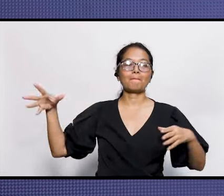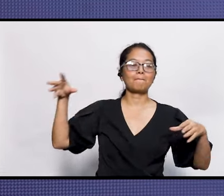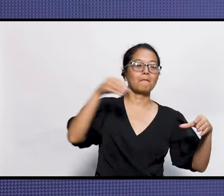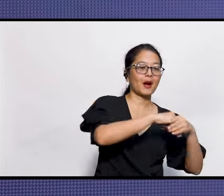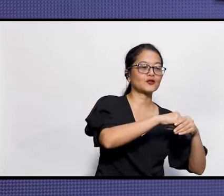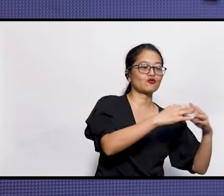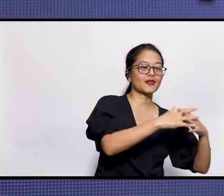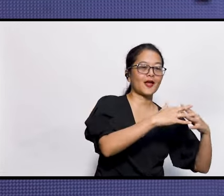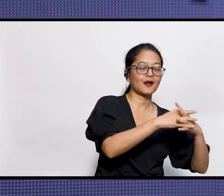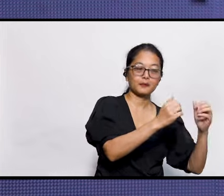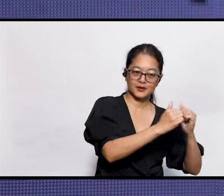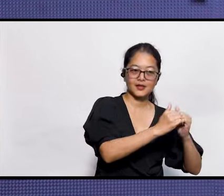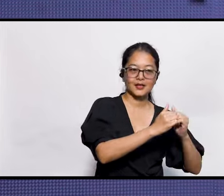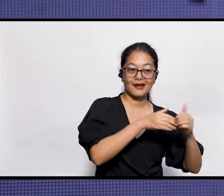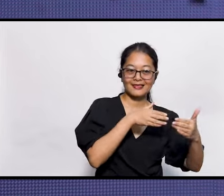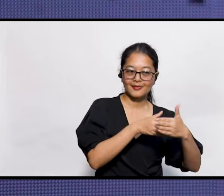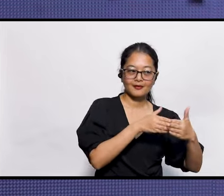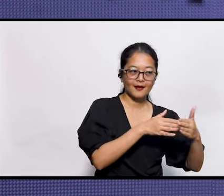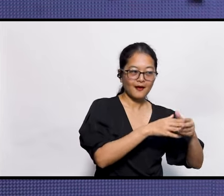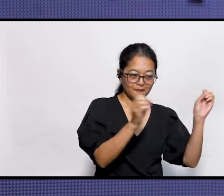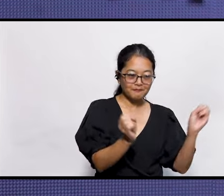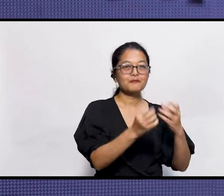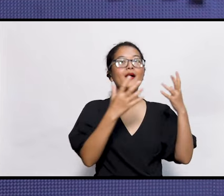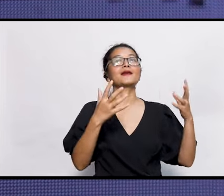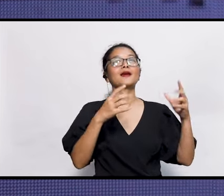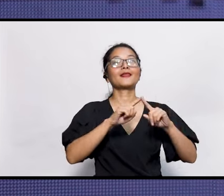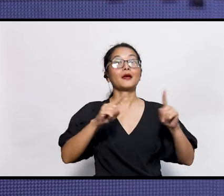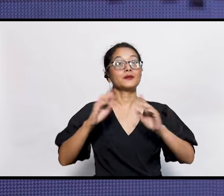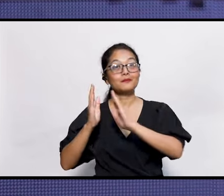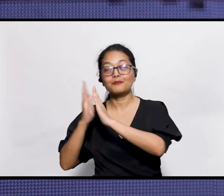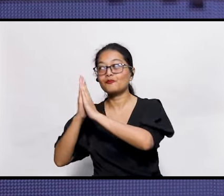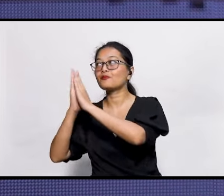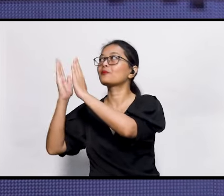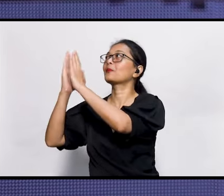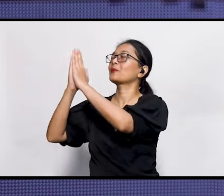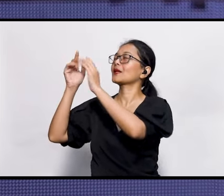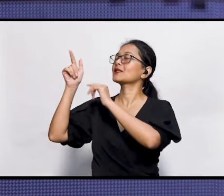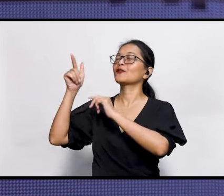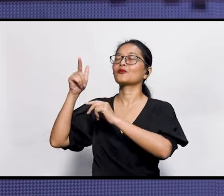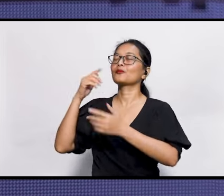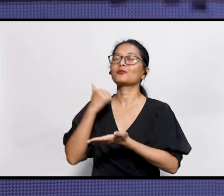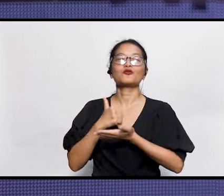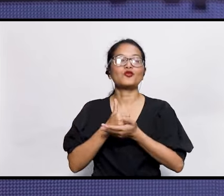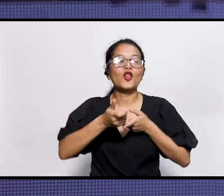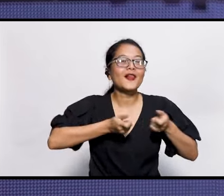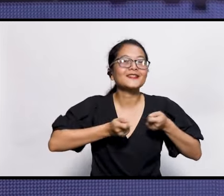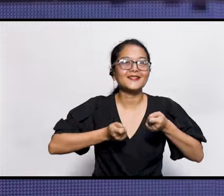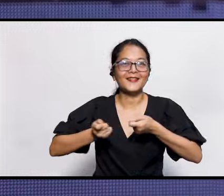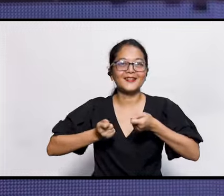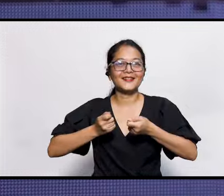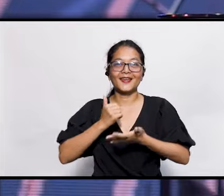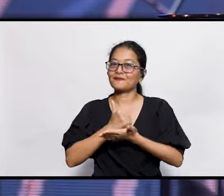begitu banyak tantangan tapi praise pujian menjadi strategi yang luar biasa